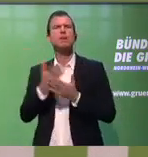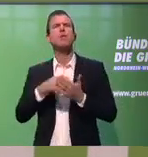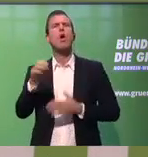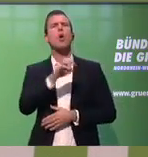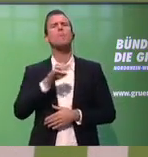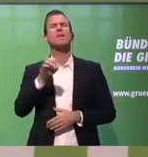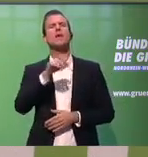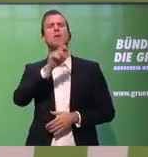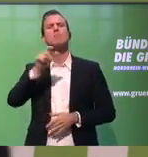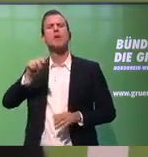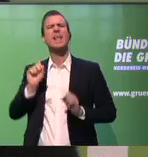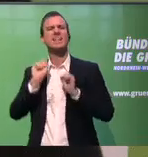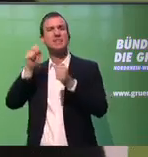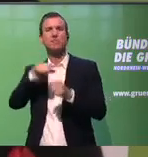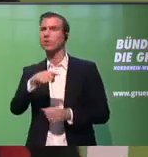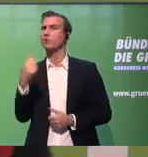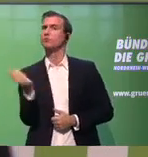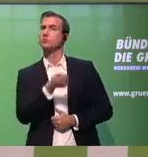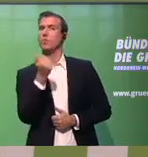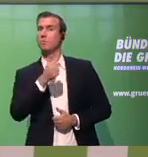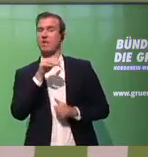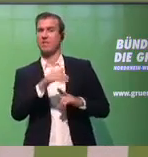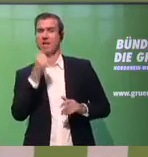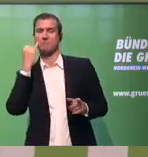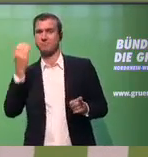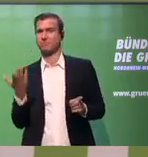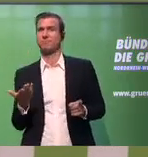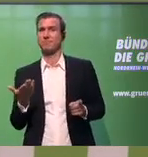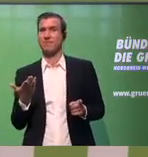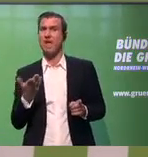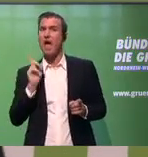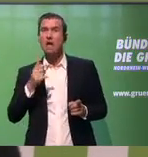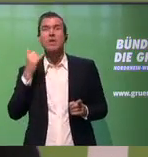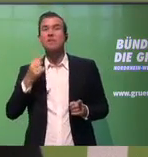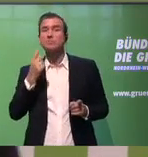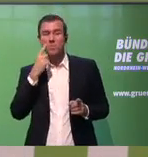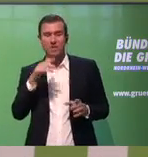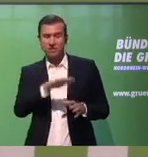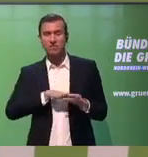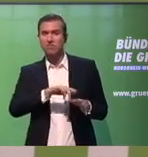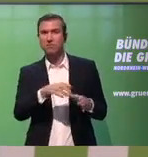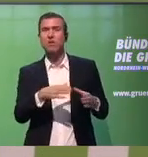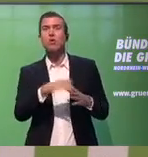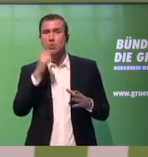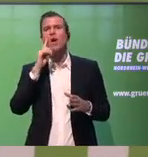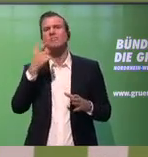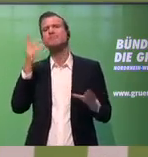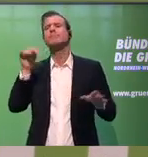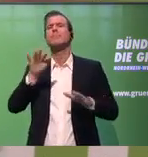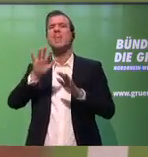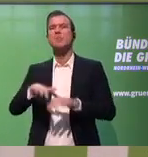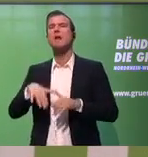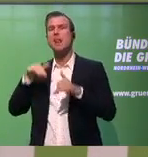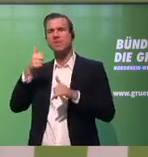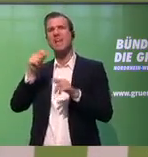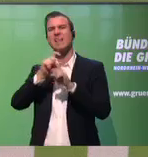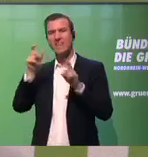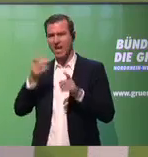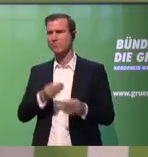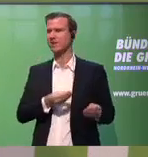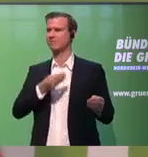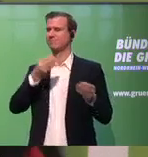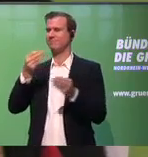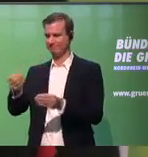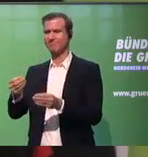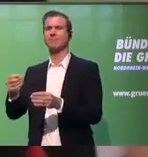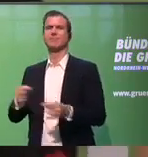Europäische Bürgerinitiative, das ist ein super Instrument. Momentan geht es aber nur so weit, dass dann dem Parlament ein Thema zur Debatte vorgelegt